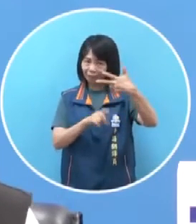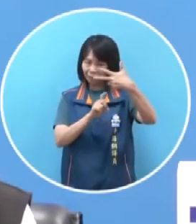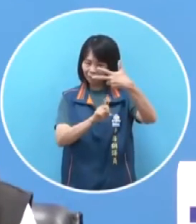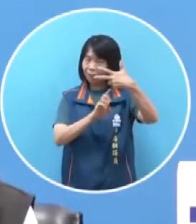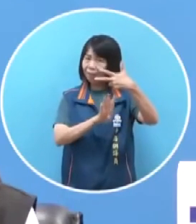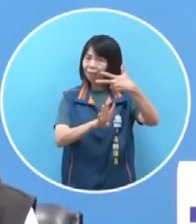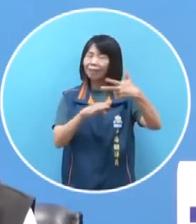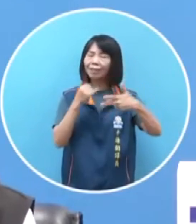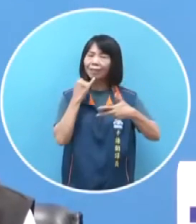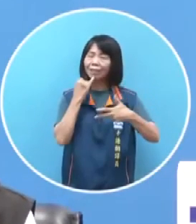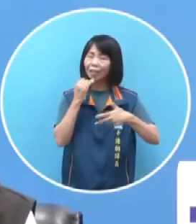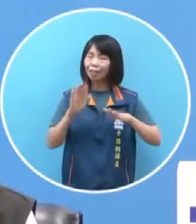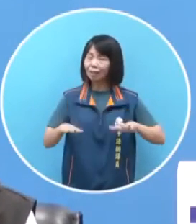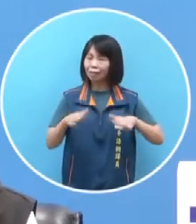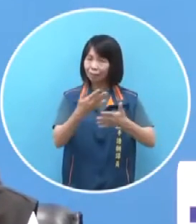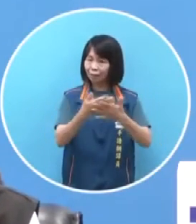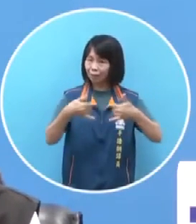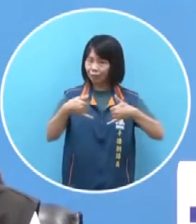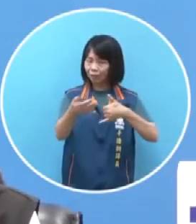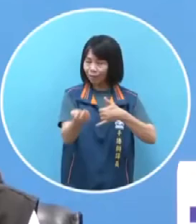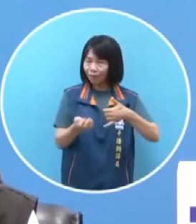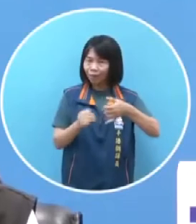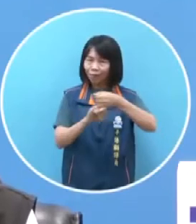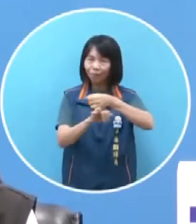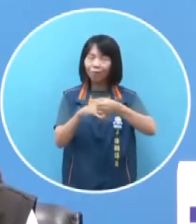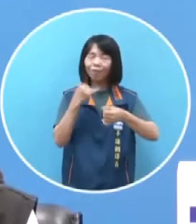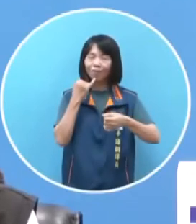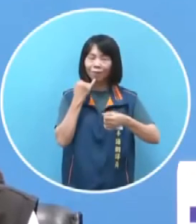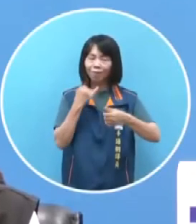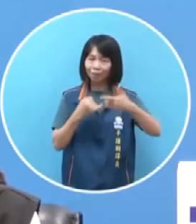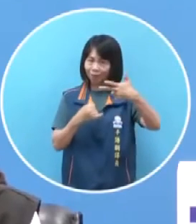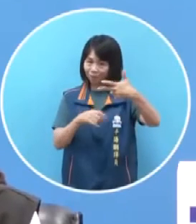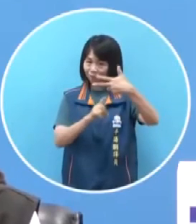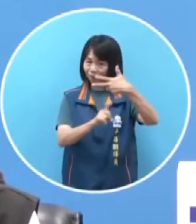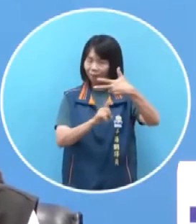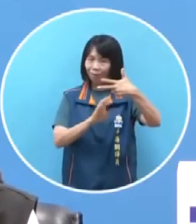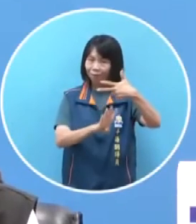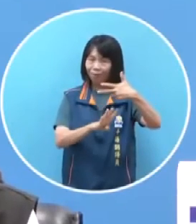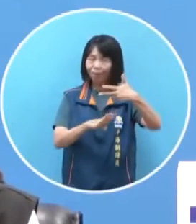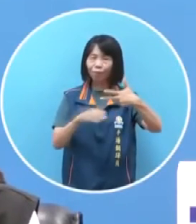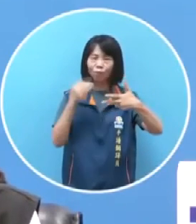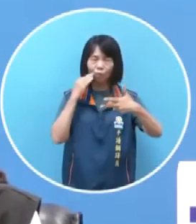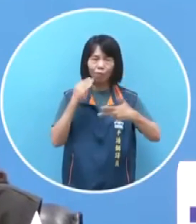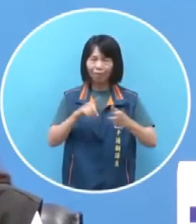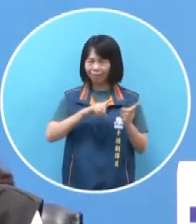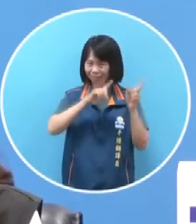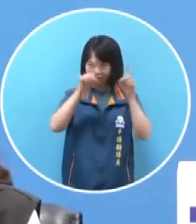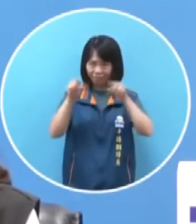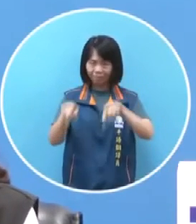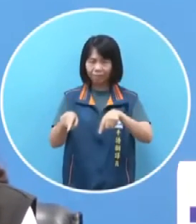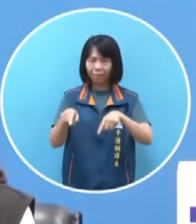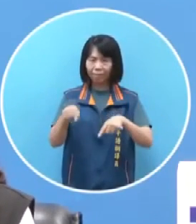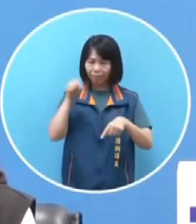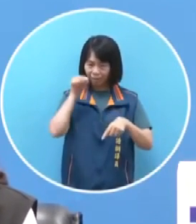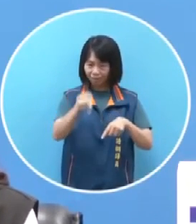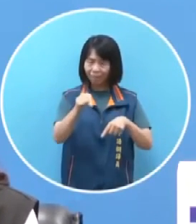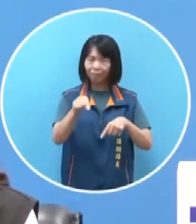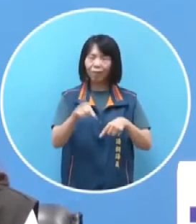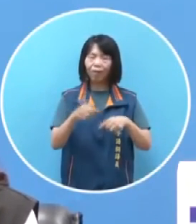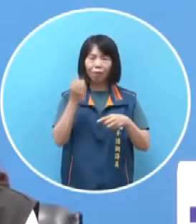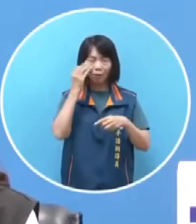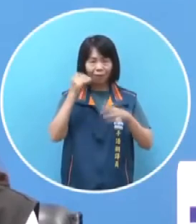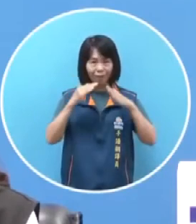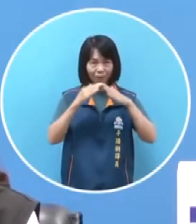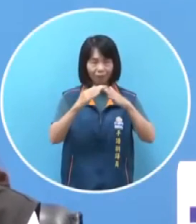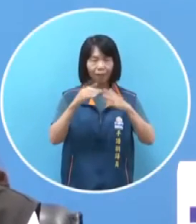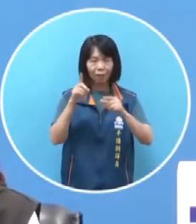7月14号，现在网络依旧可以预约。7月14号，您只要点上全天，它就有这些花莲市就